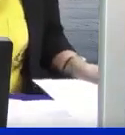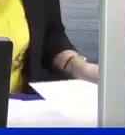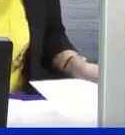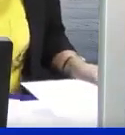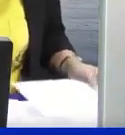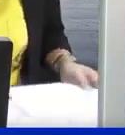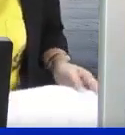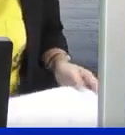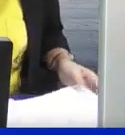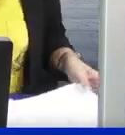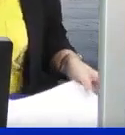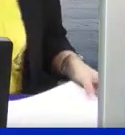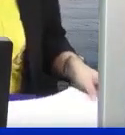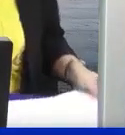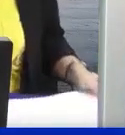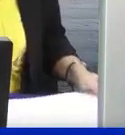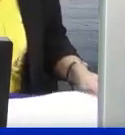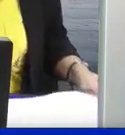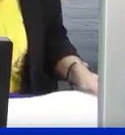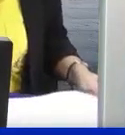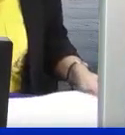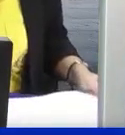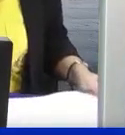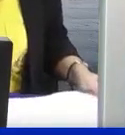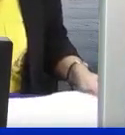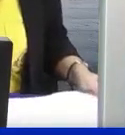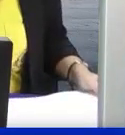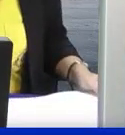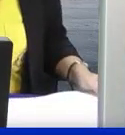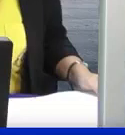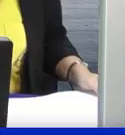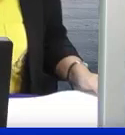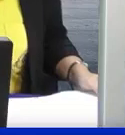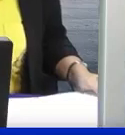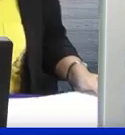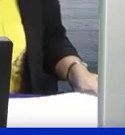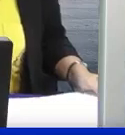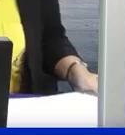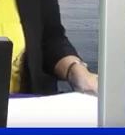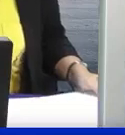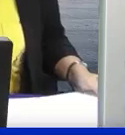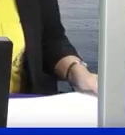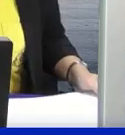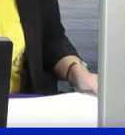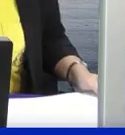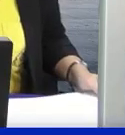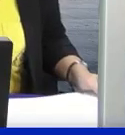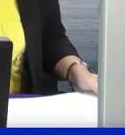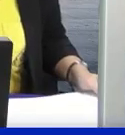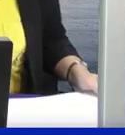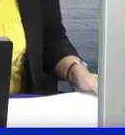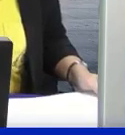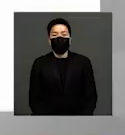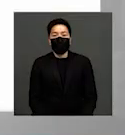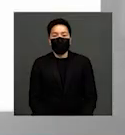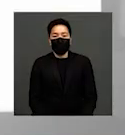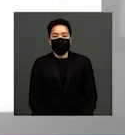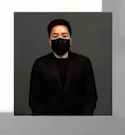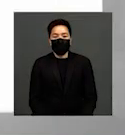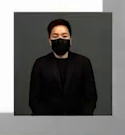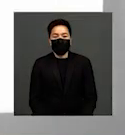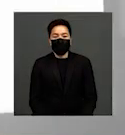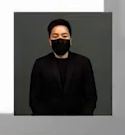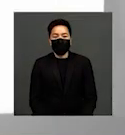เขาไปพบเห็นเหตุการณ์อะไรที่มันดูแล้วเป็นการกระทำที่ไม่ชอบของเจ้าหน้าที่รัฐหรือมีการกระทำความผิดต่างๆเนี่ยเขาจะแจ้งมาเนี่ยถ้าปปช.เ